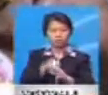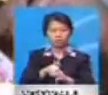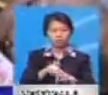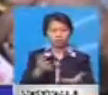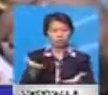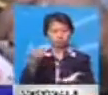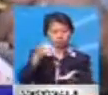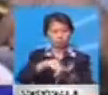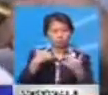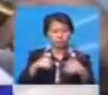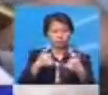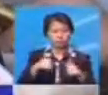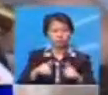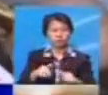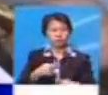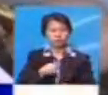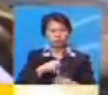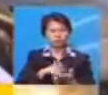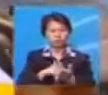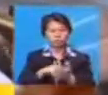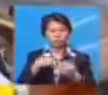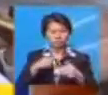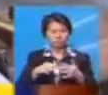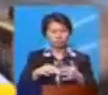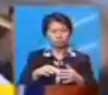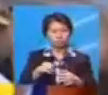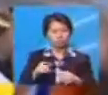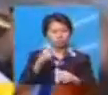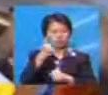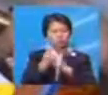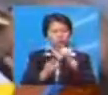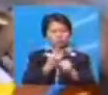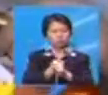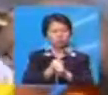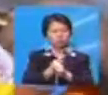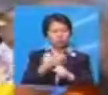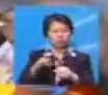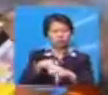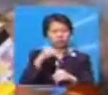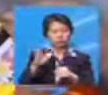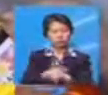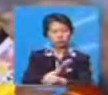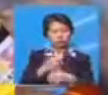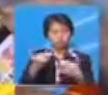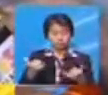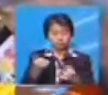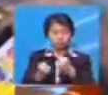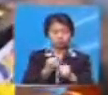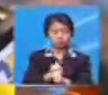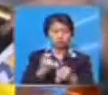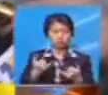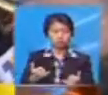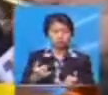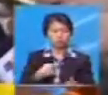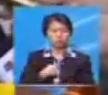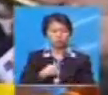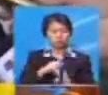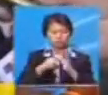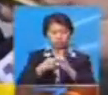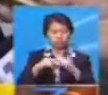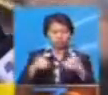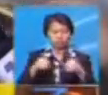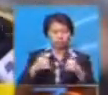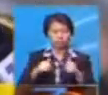again. I mean, I've been struggling for the whole year. I've been out for almost a full year now. And I started playing a